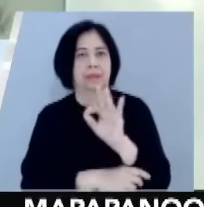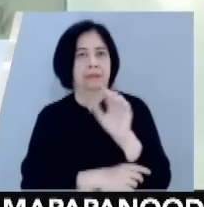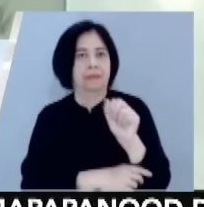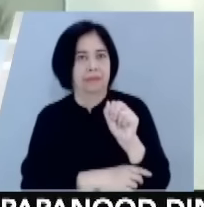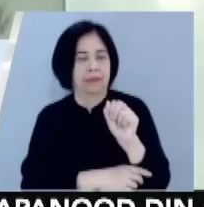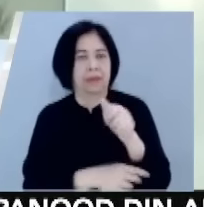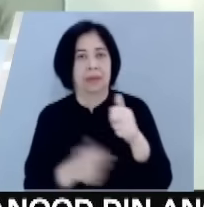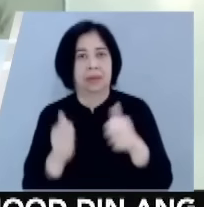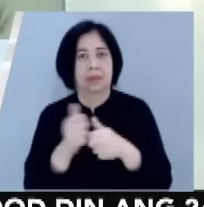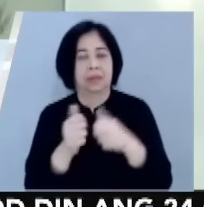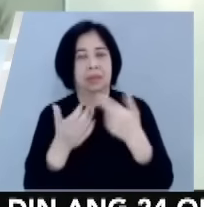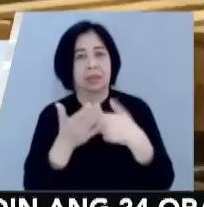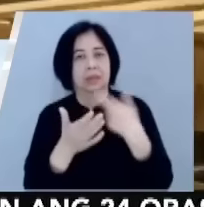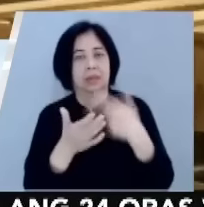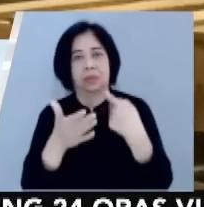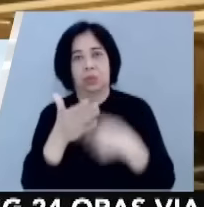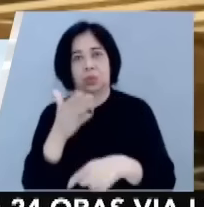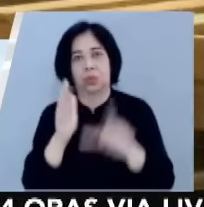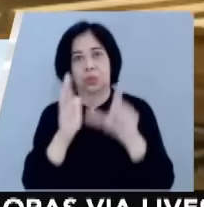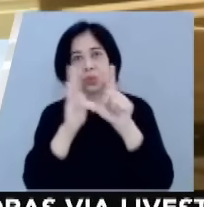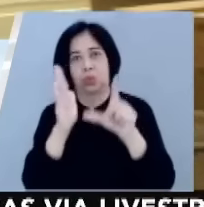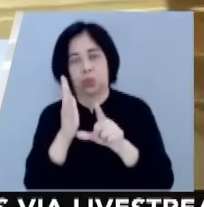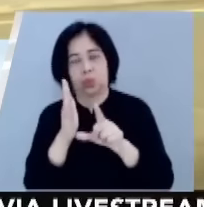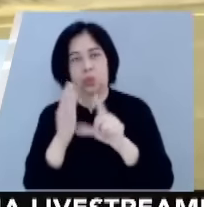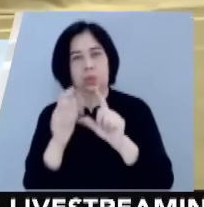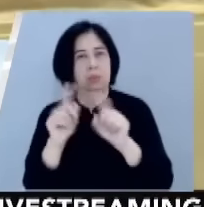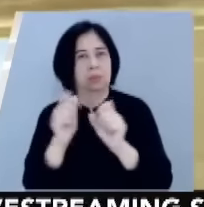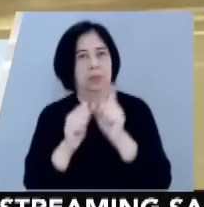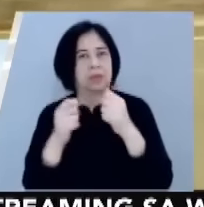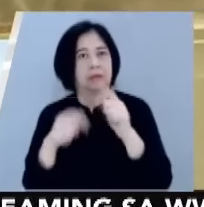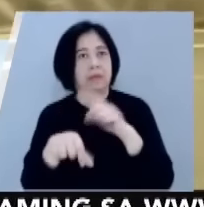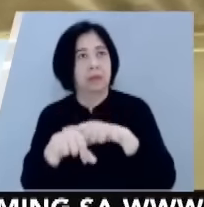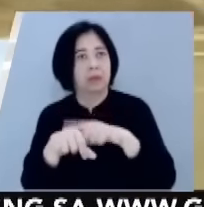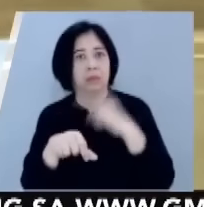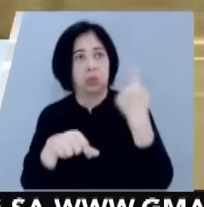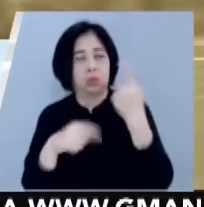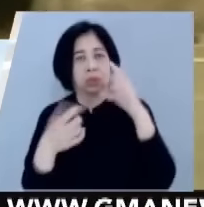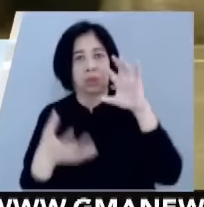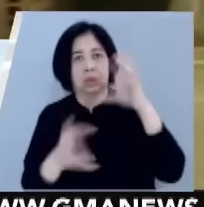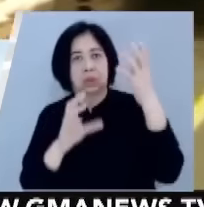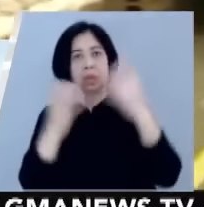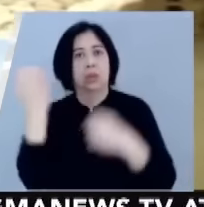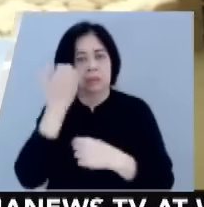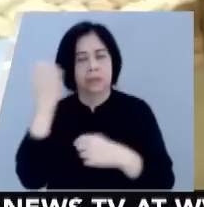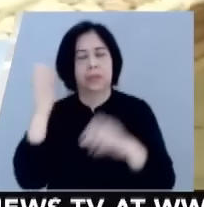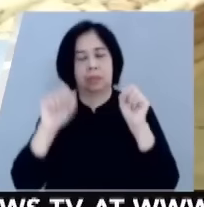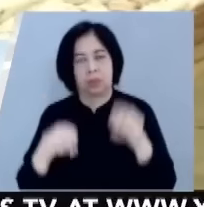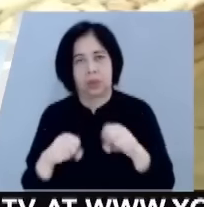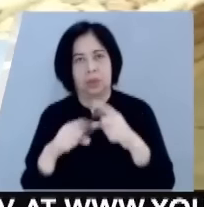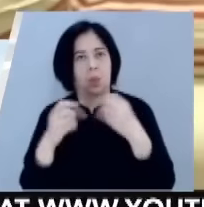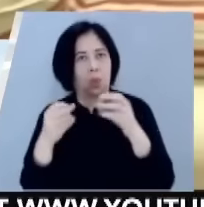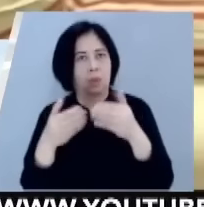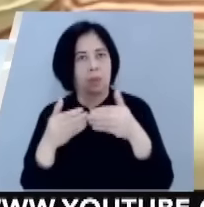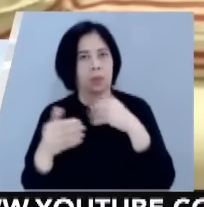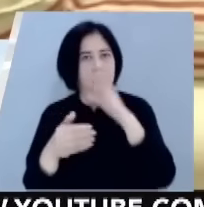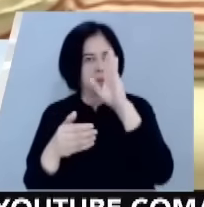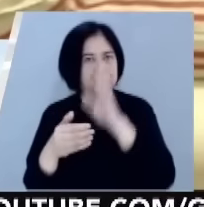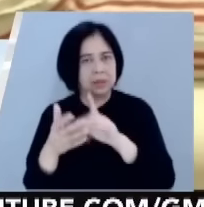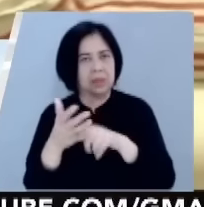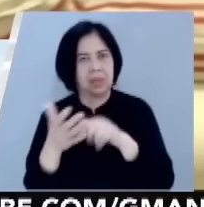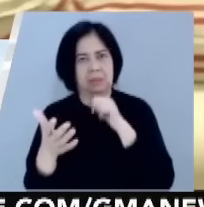ng Rice Tariffication Law, maliban na lang sa panahon ng kalamidad o emergencies, o bago masira o maging unfit for